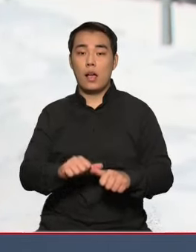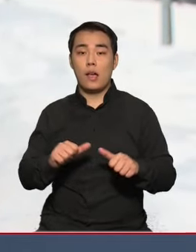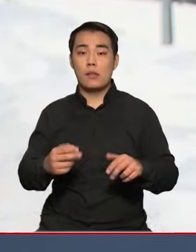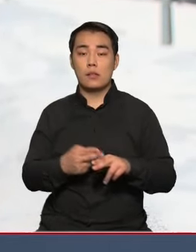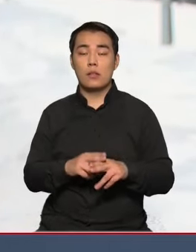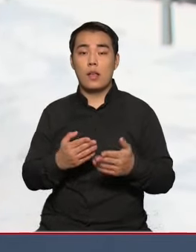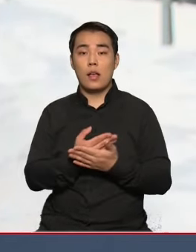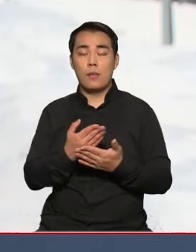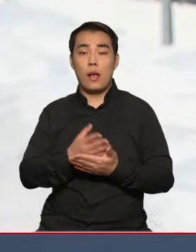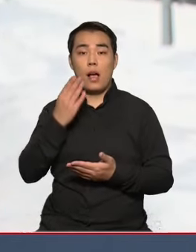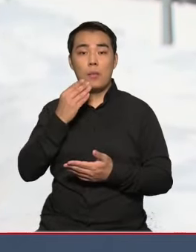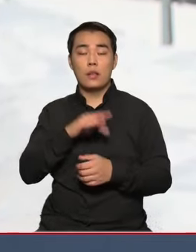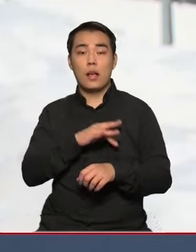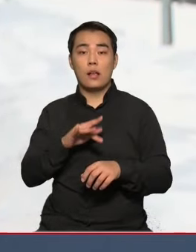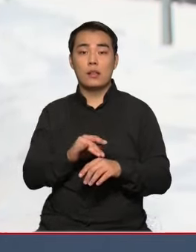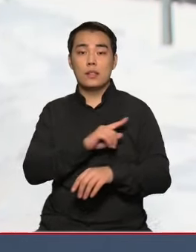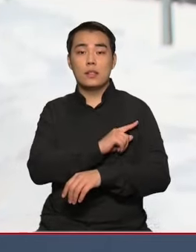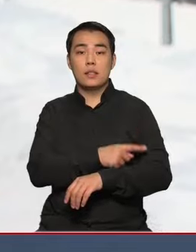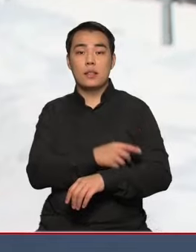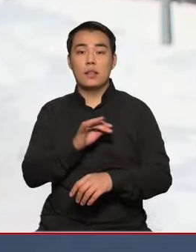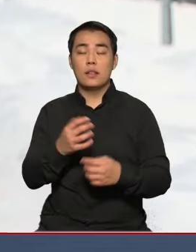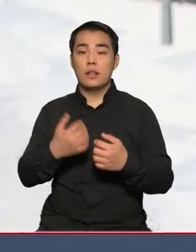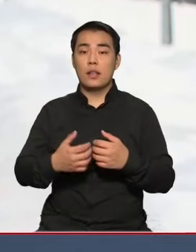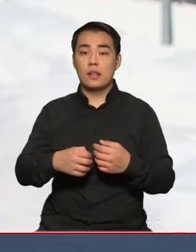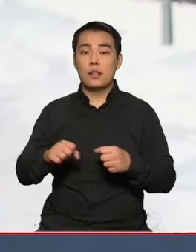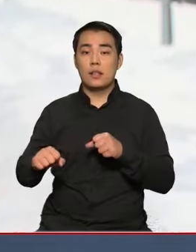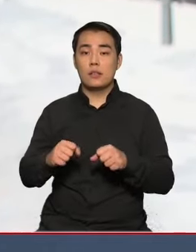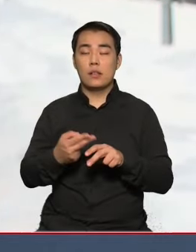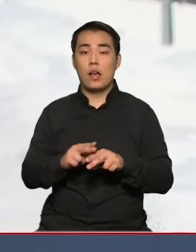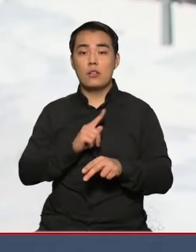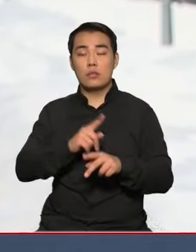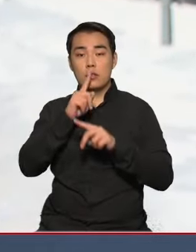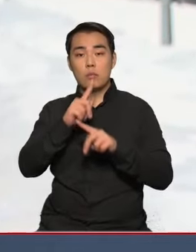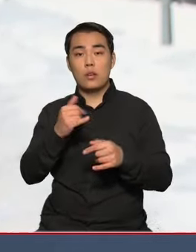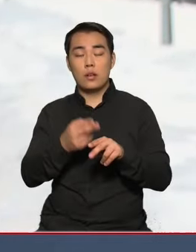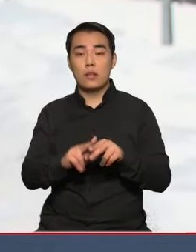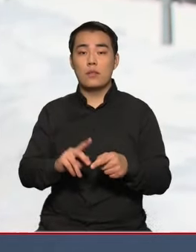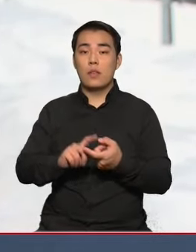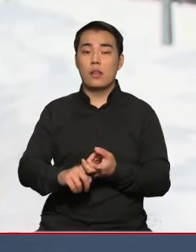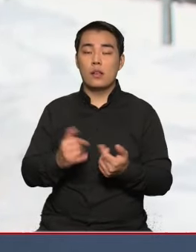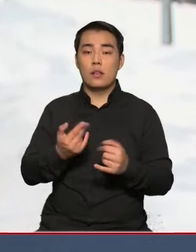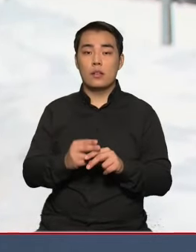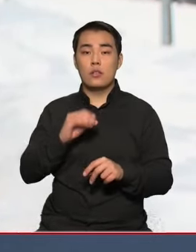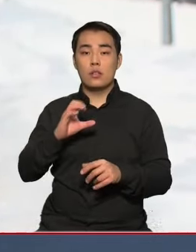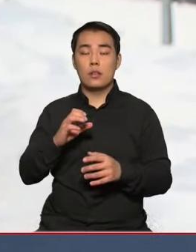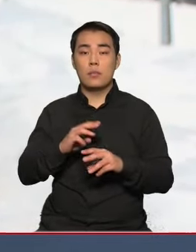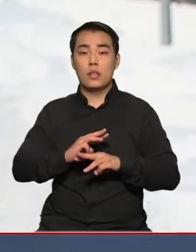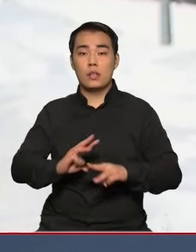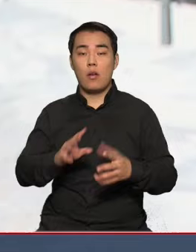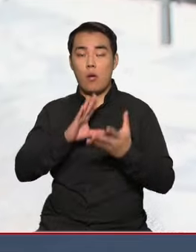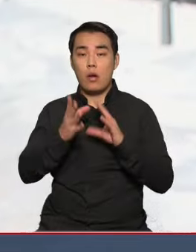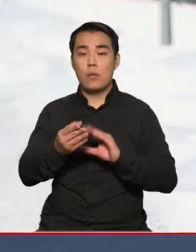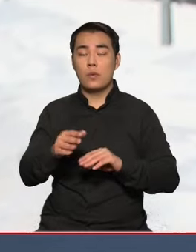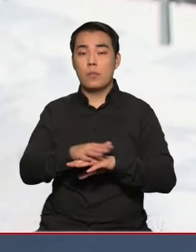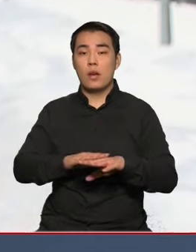дерегінше, Алматы қаласының аумағында қатты және жойқын жер сілкінісі күтілмейді. Осыған байланысты төтенше жағдайлар министрі